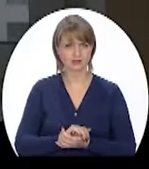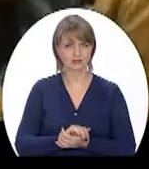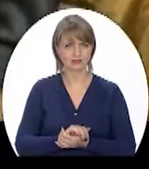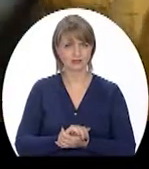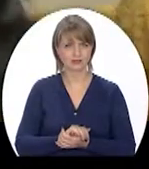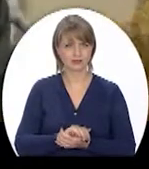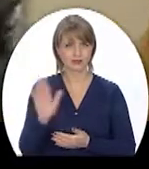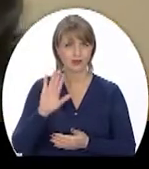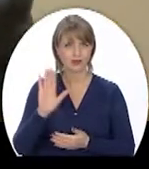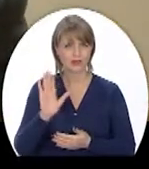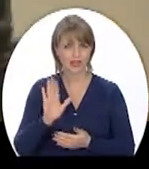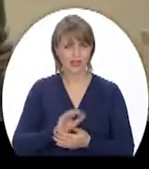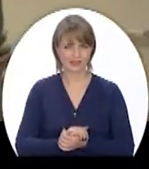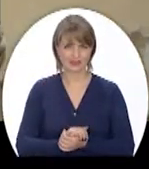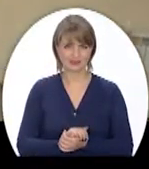Привет,